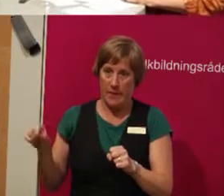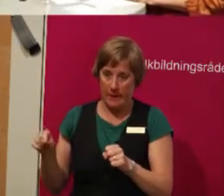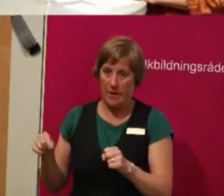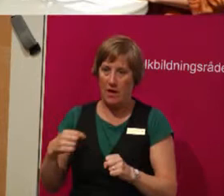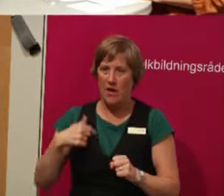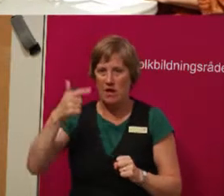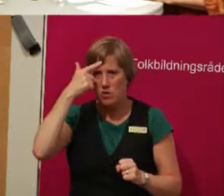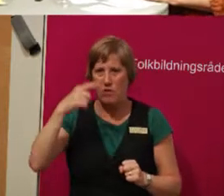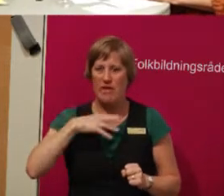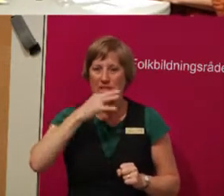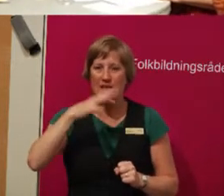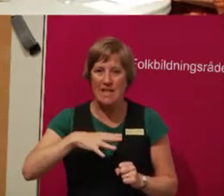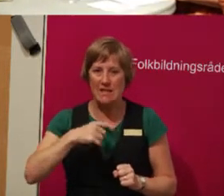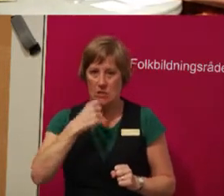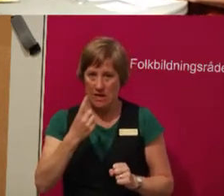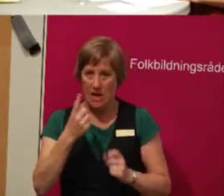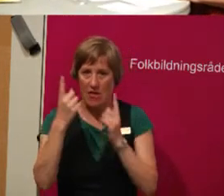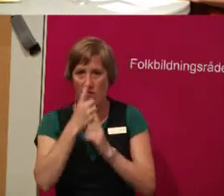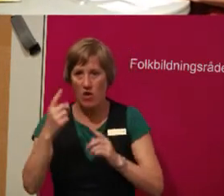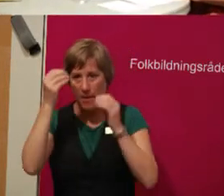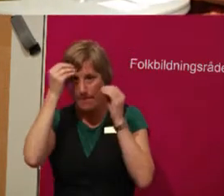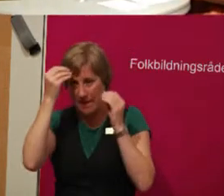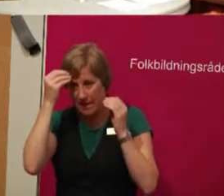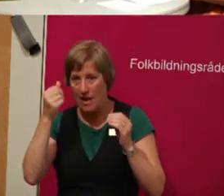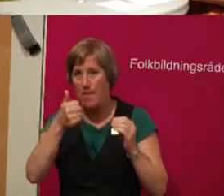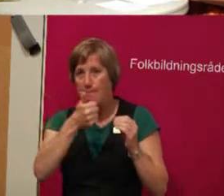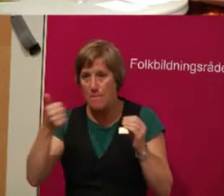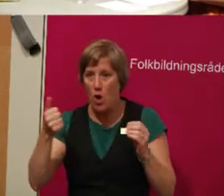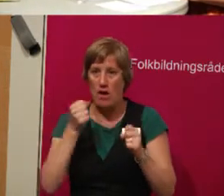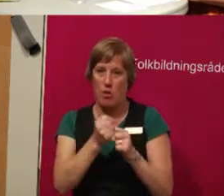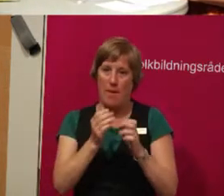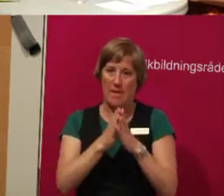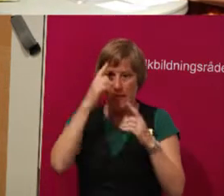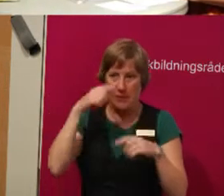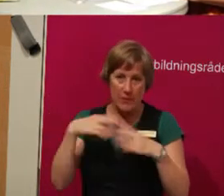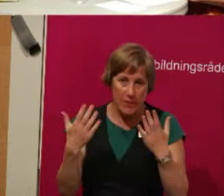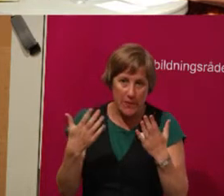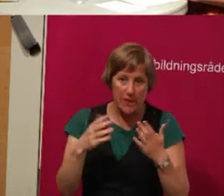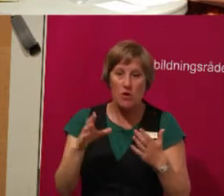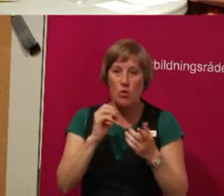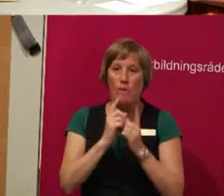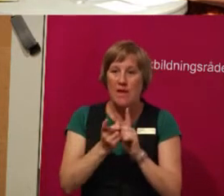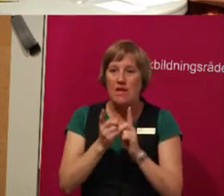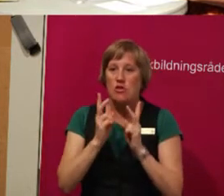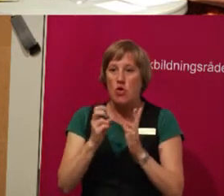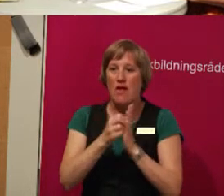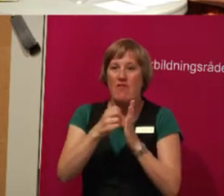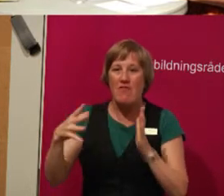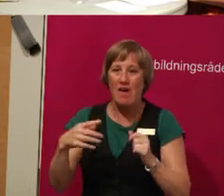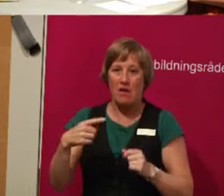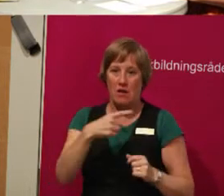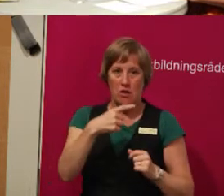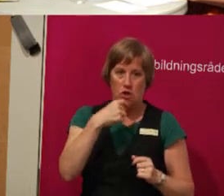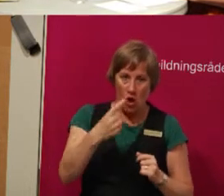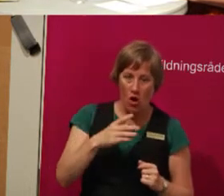att folkbildning bara håller på med kultur. Och därmed får man just den här effekten som du pratar om, att det